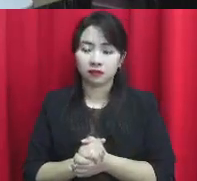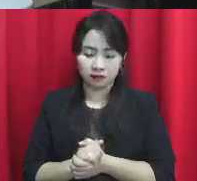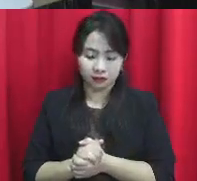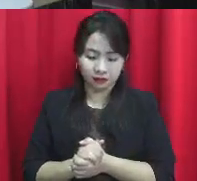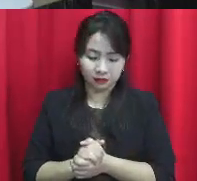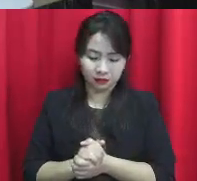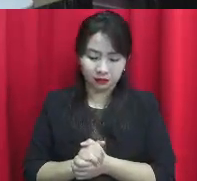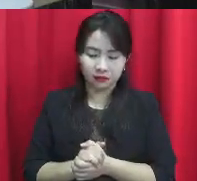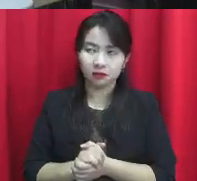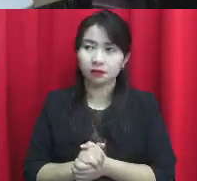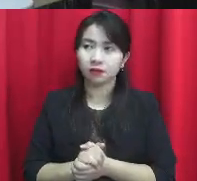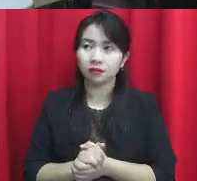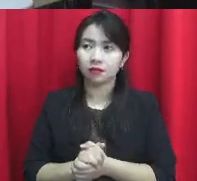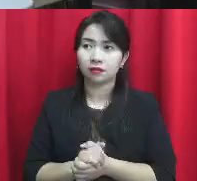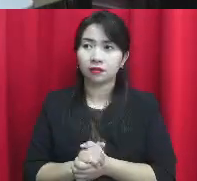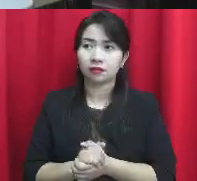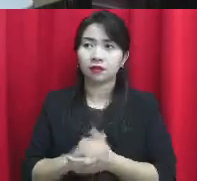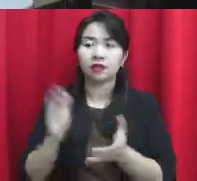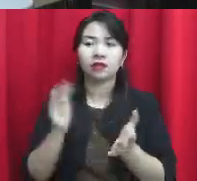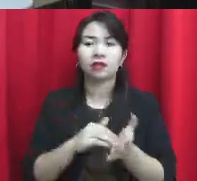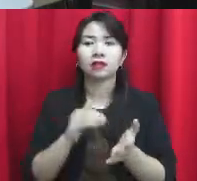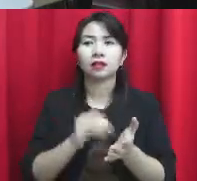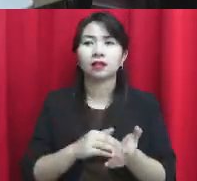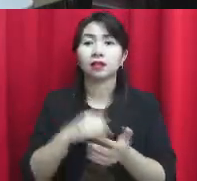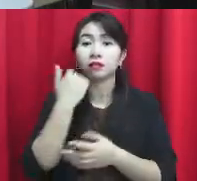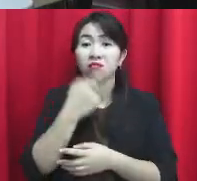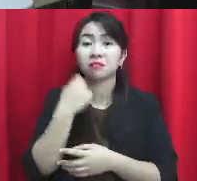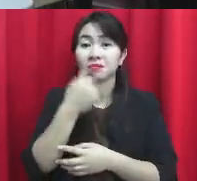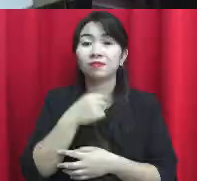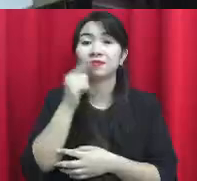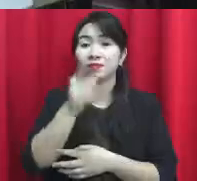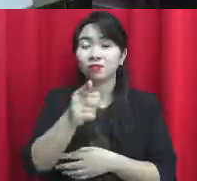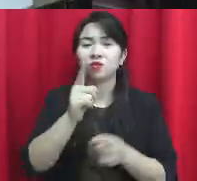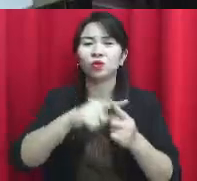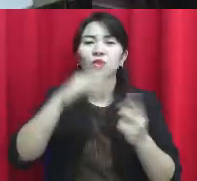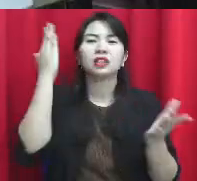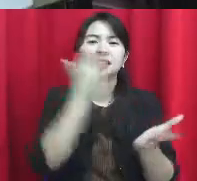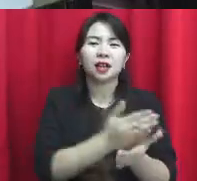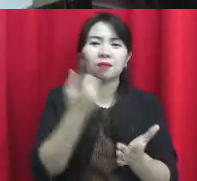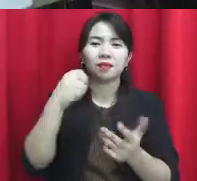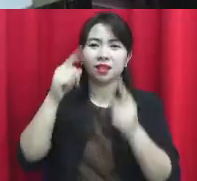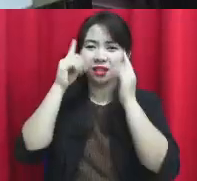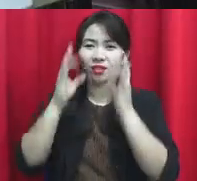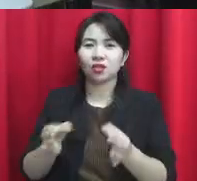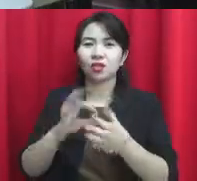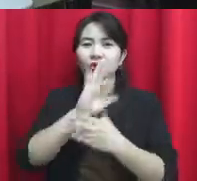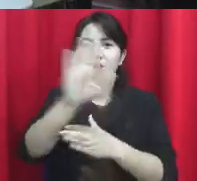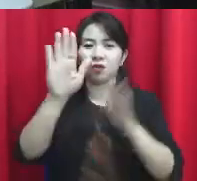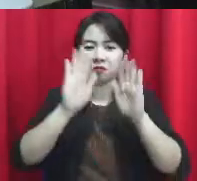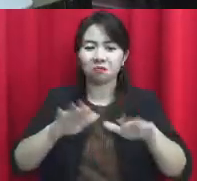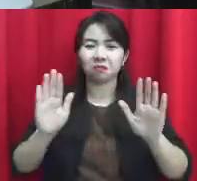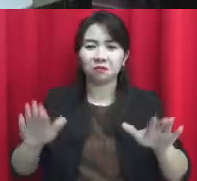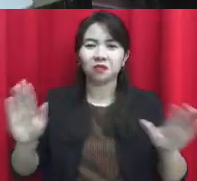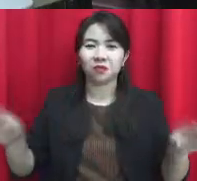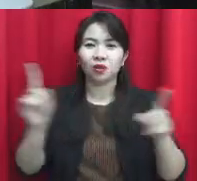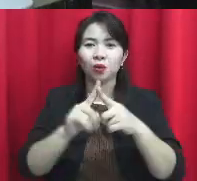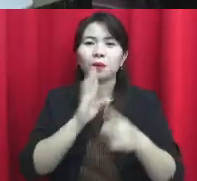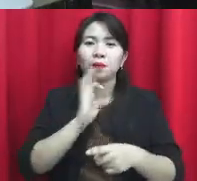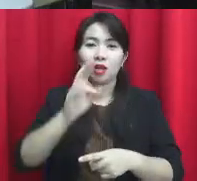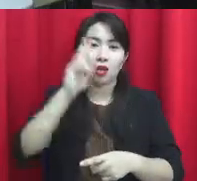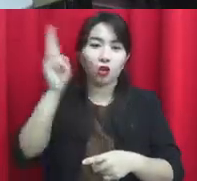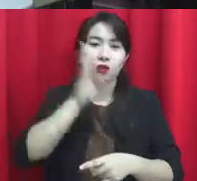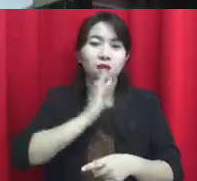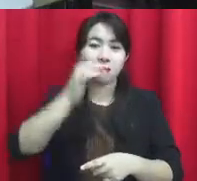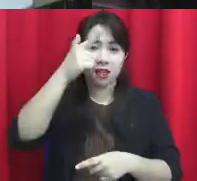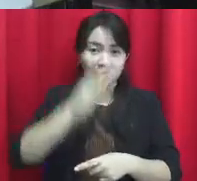yeah who who are you para stop in ang desisyon ng anak mo lagag mo pagamit sa Diyos you